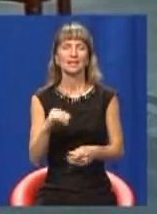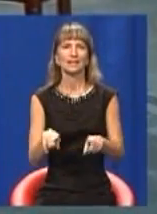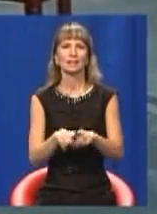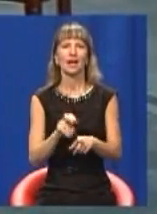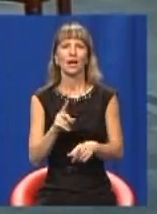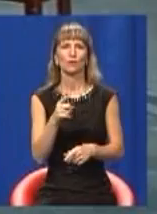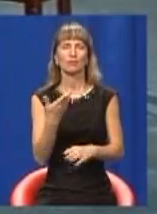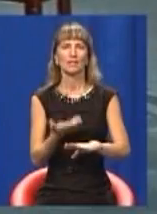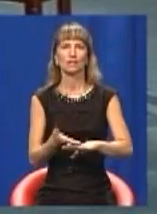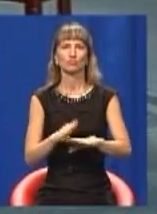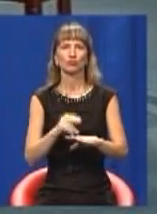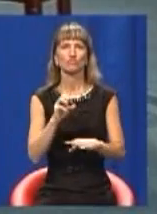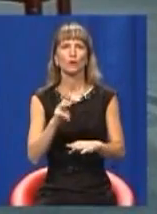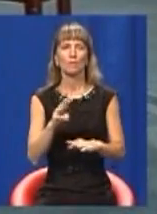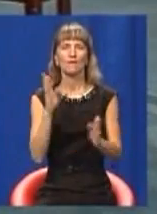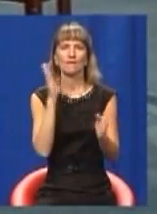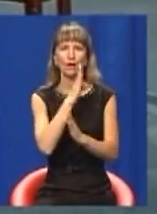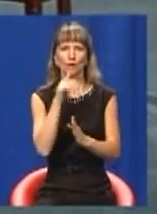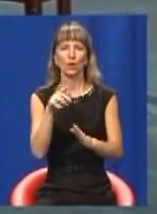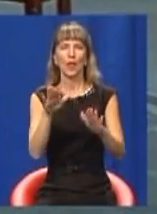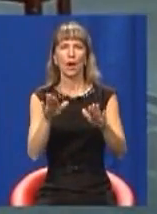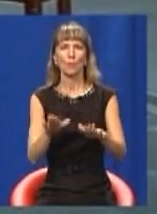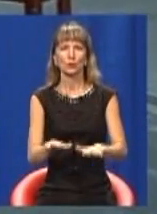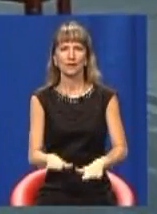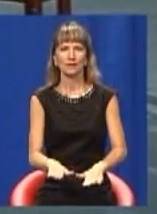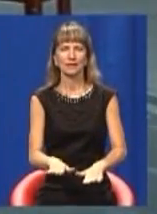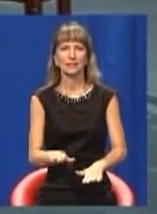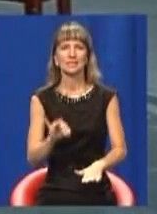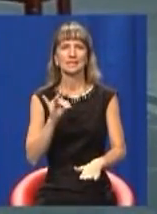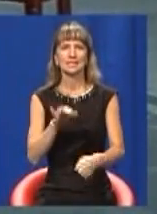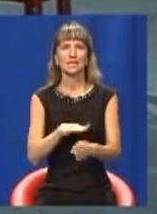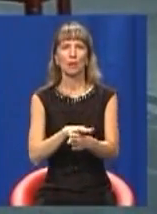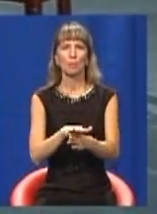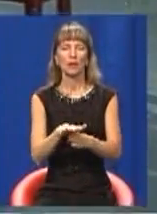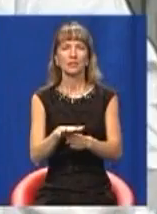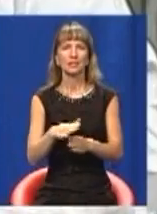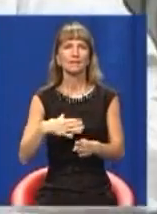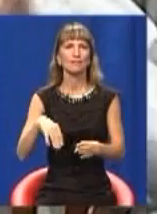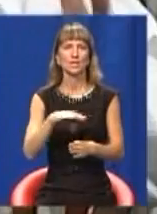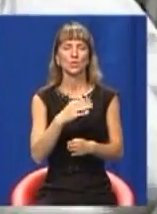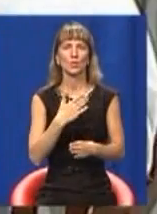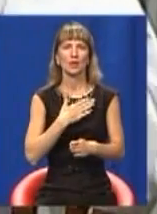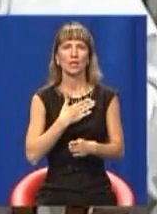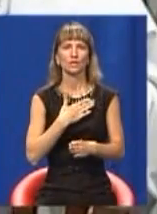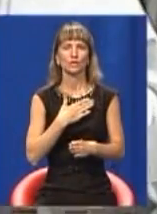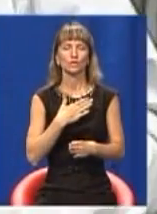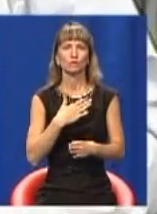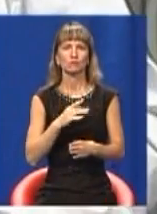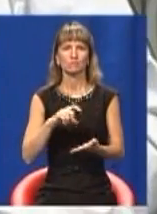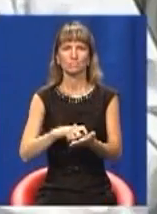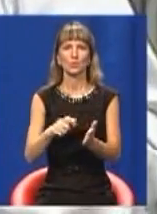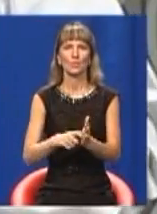он тяжелее, чем воздух, он опускается вниз и заполняет всю нашу